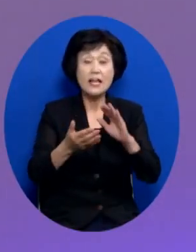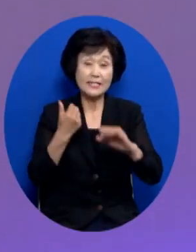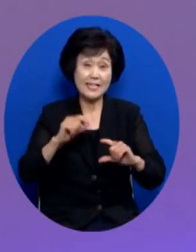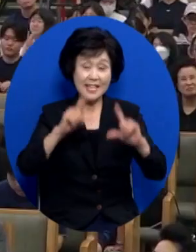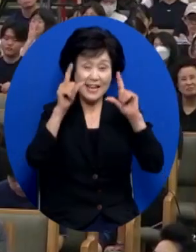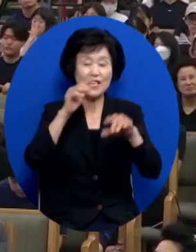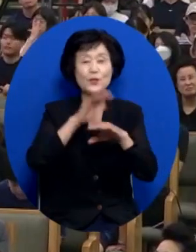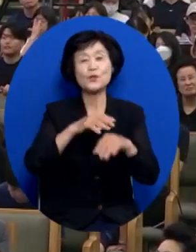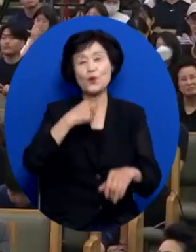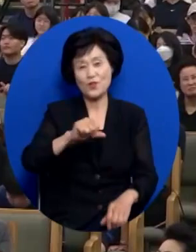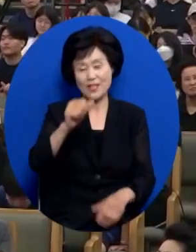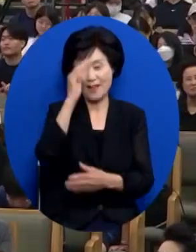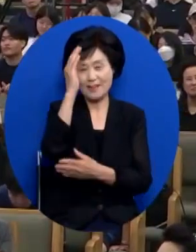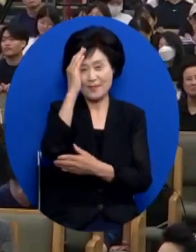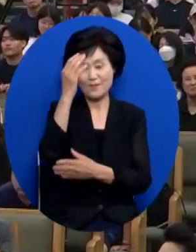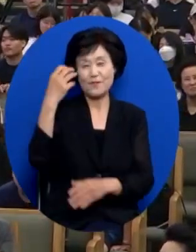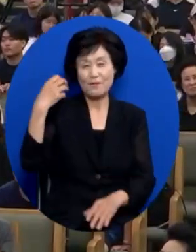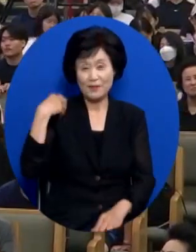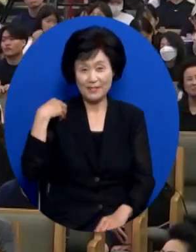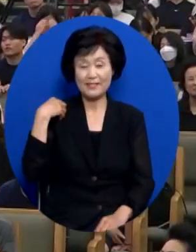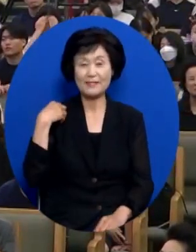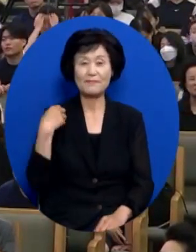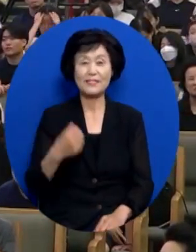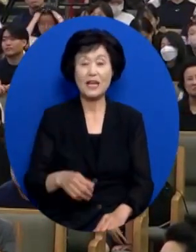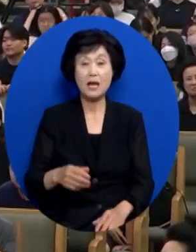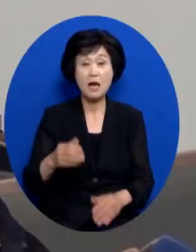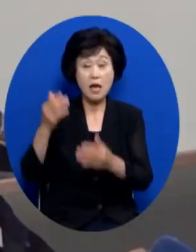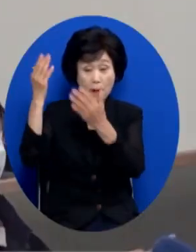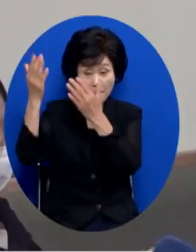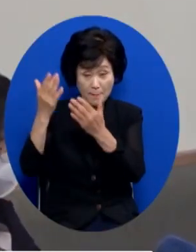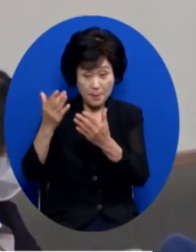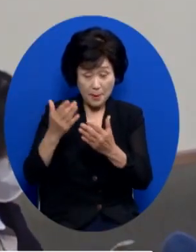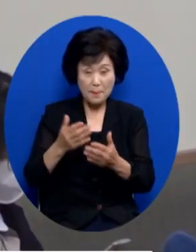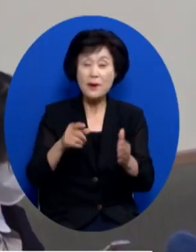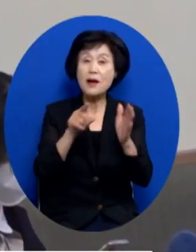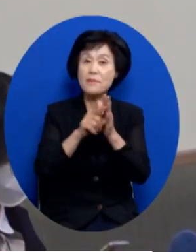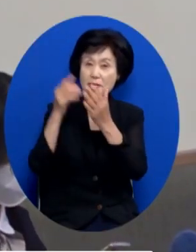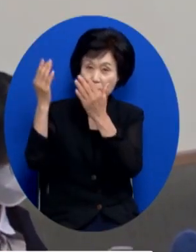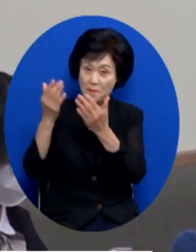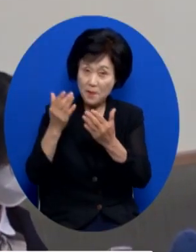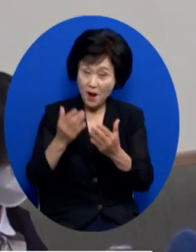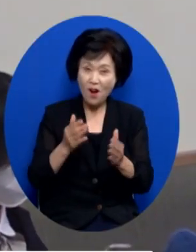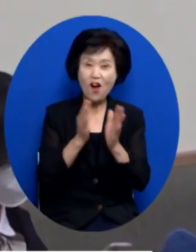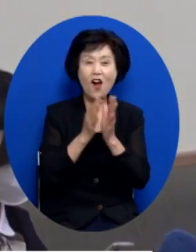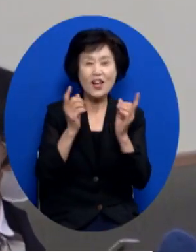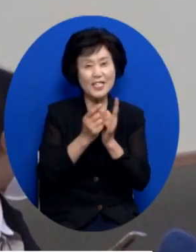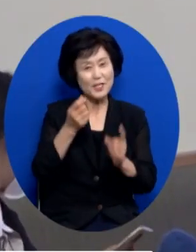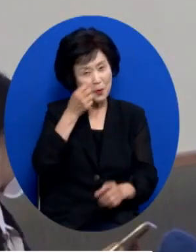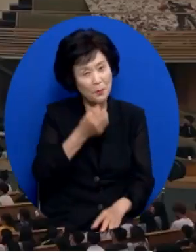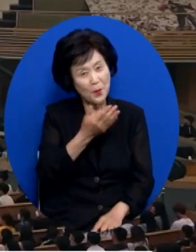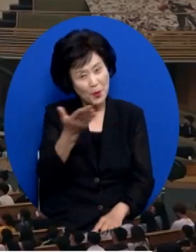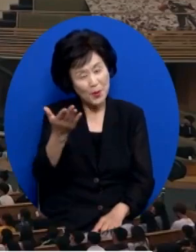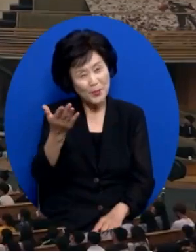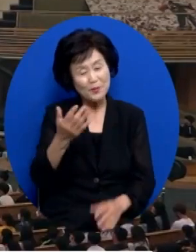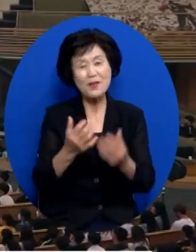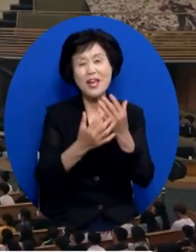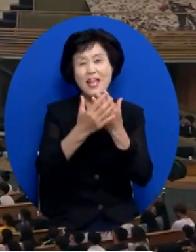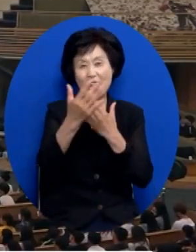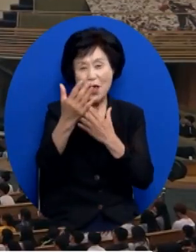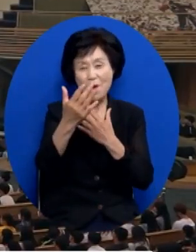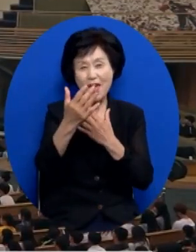거죠. 다음 세대로 이어지는 신앙 전달을 빌리 그레엄 집안이 몸소 보여주면서 대회의 의미를